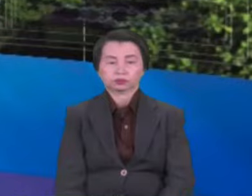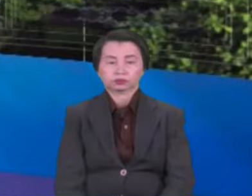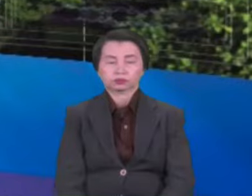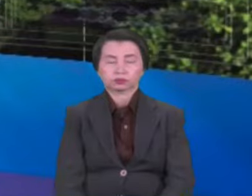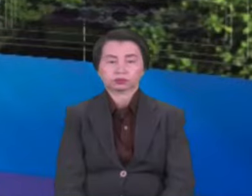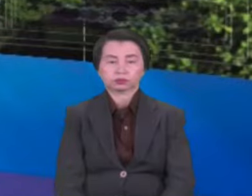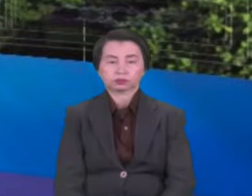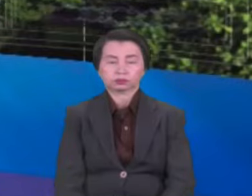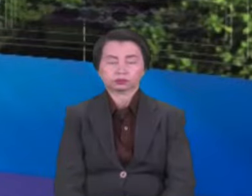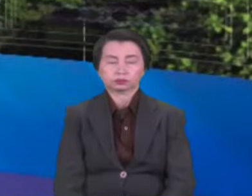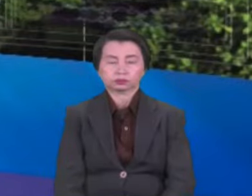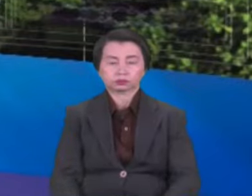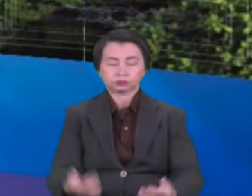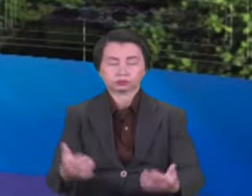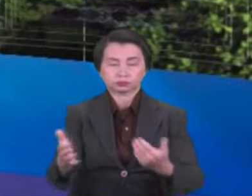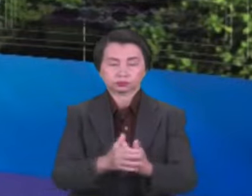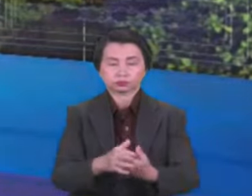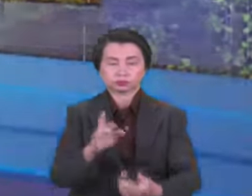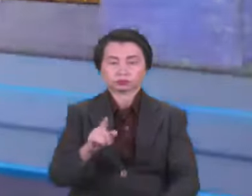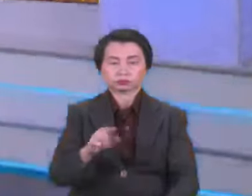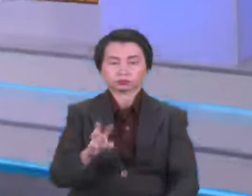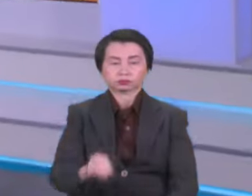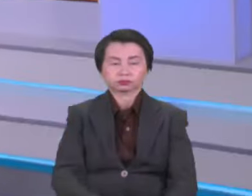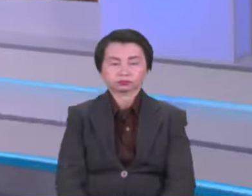Dari Negeri Sembilan, kembali ke Angkasa Puri.